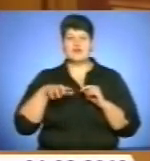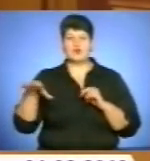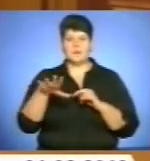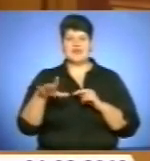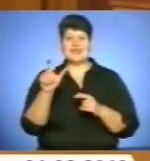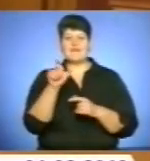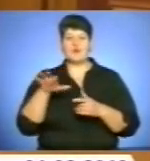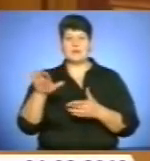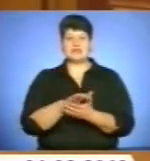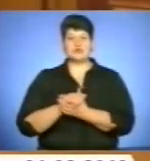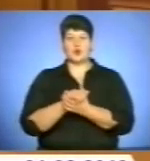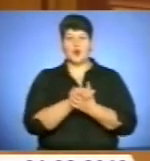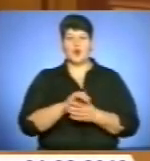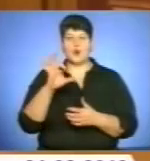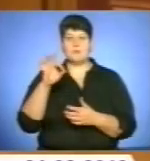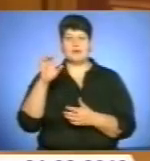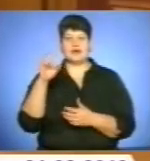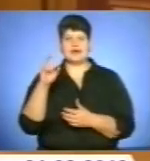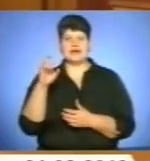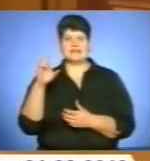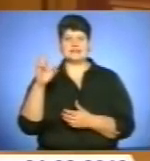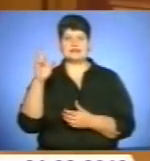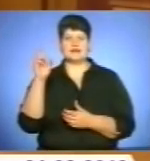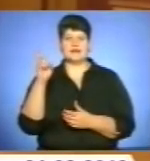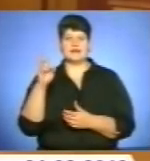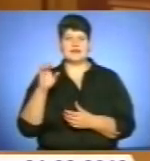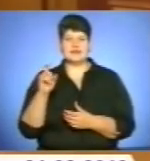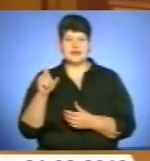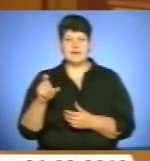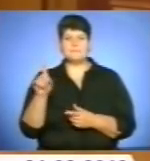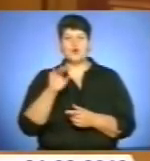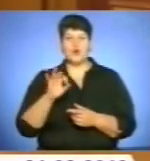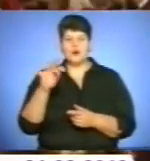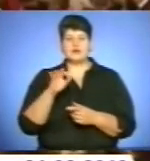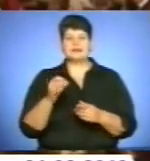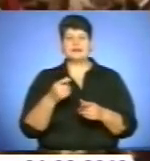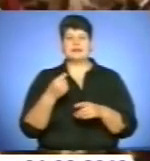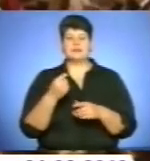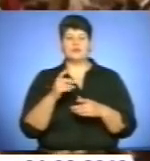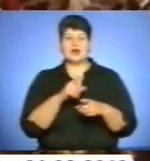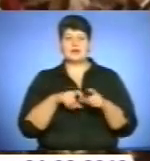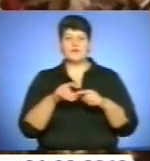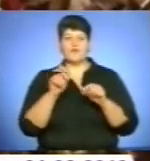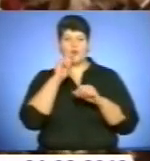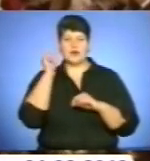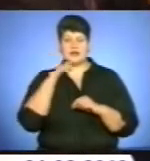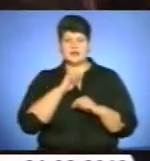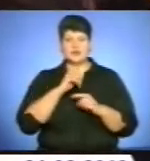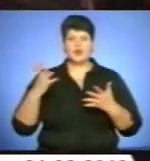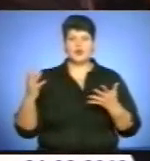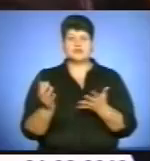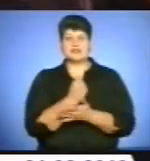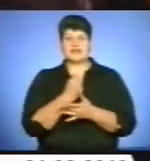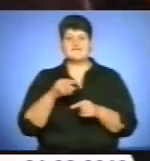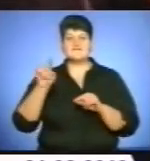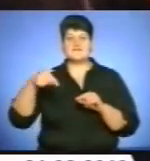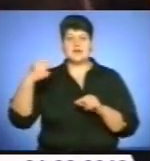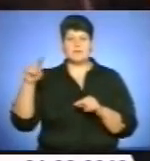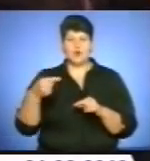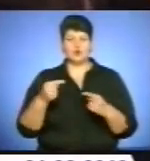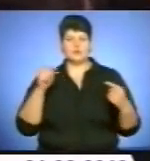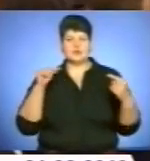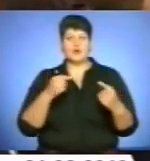Союз, ОБСЄ про дії влади, спрямовані на згортання демократії в країні. Досягти задекларованих вимог опозиціонери вкотре